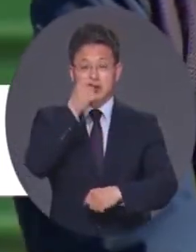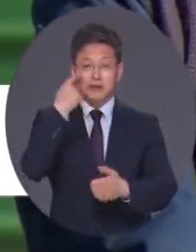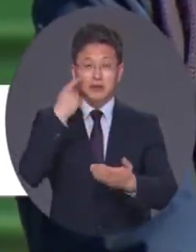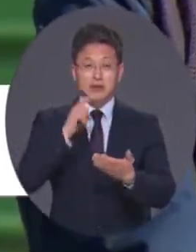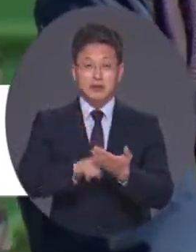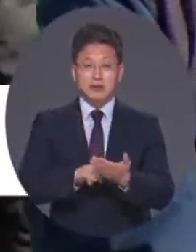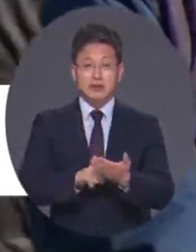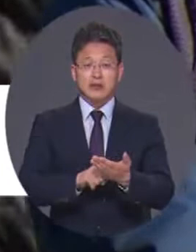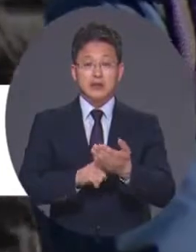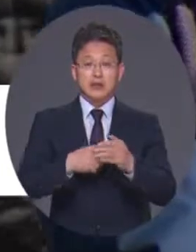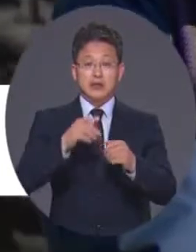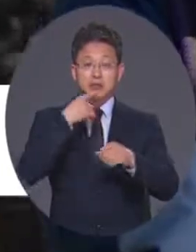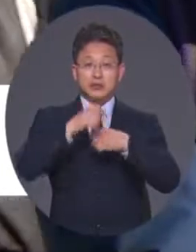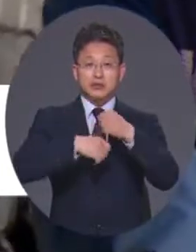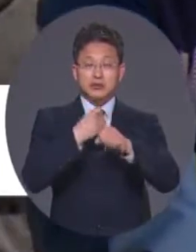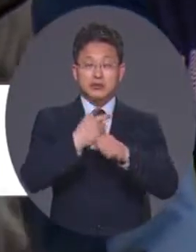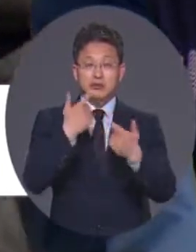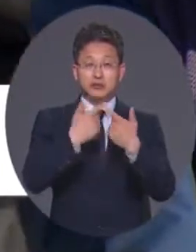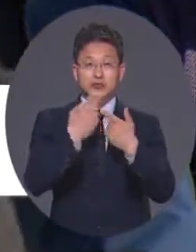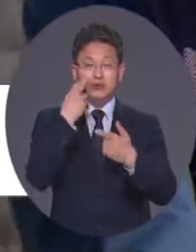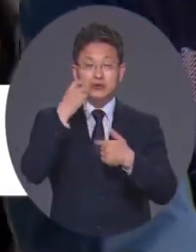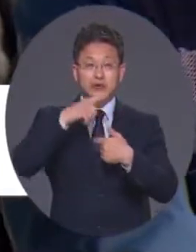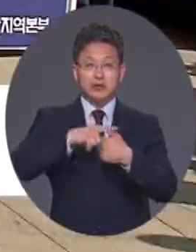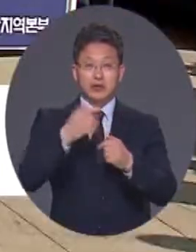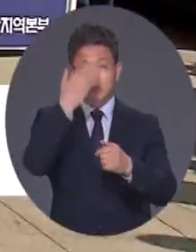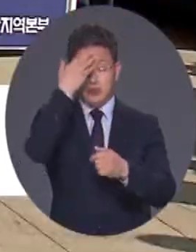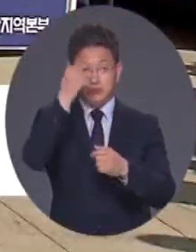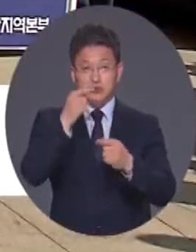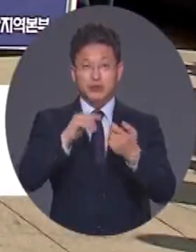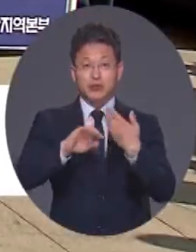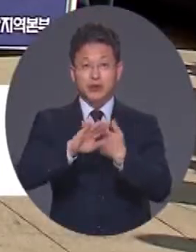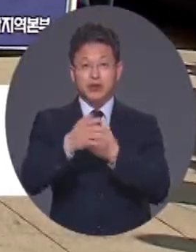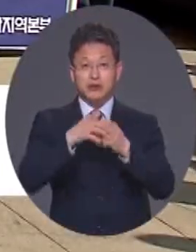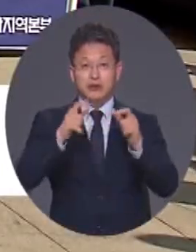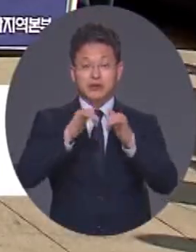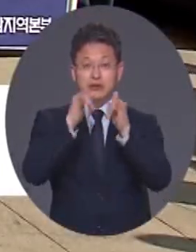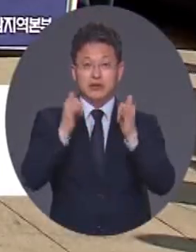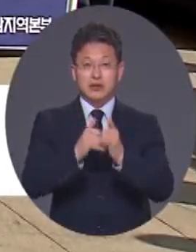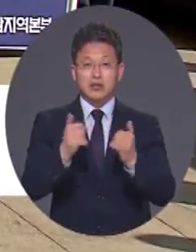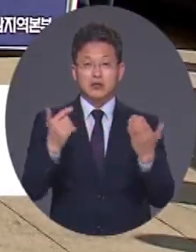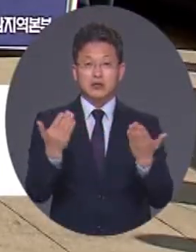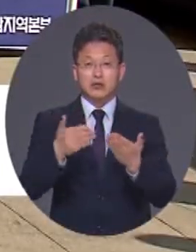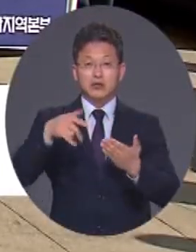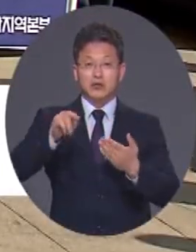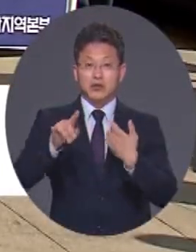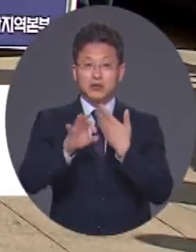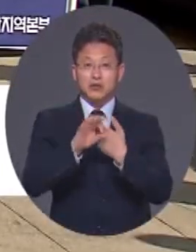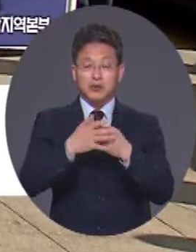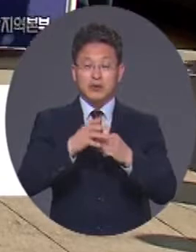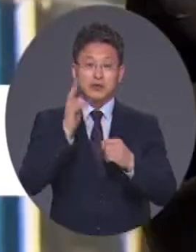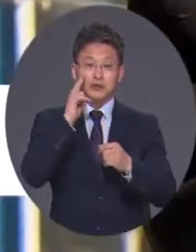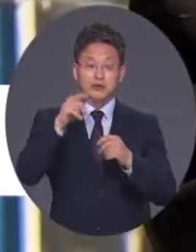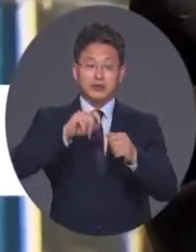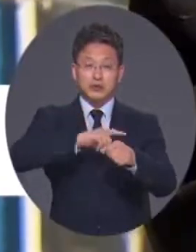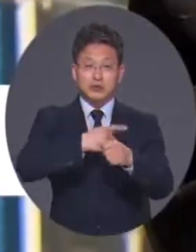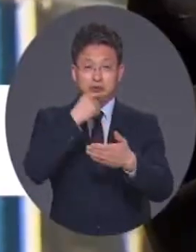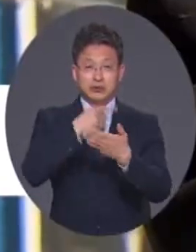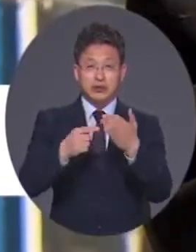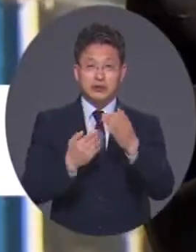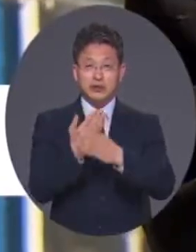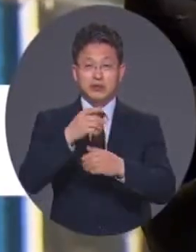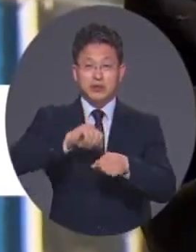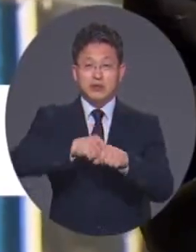파악됐습니다. 민주노총 부산, 울산, 경남 본부를 비롯한 지역사회 노동계는 중대재해처벌법 대상